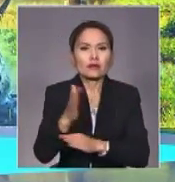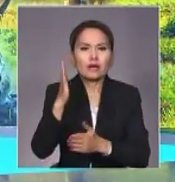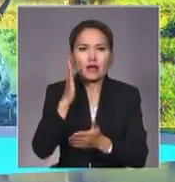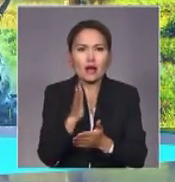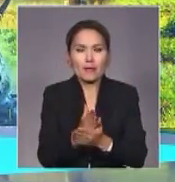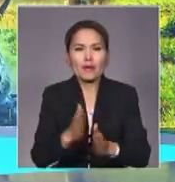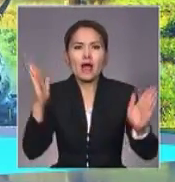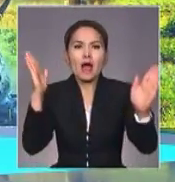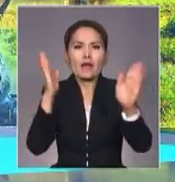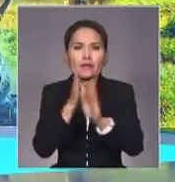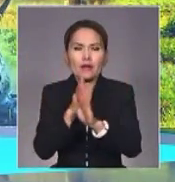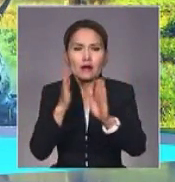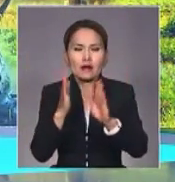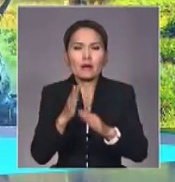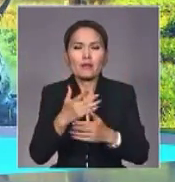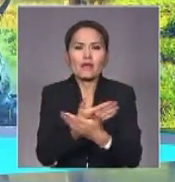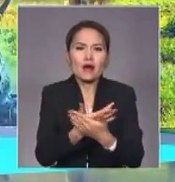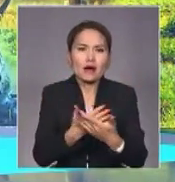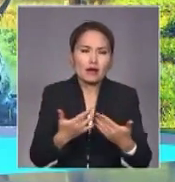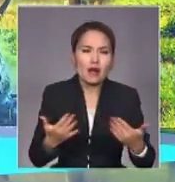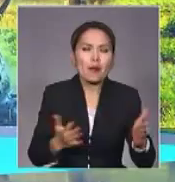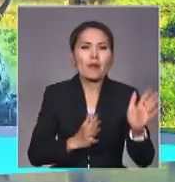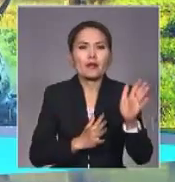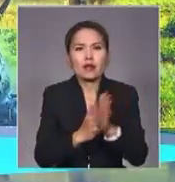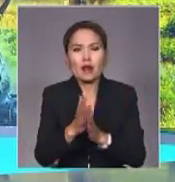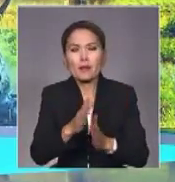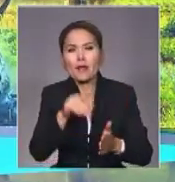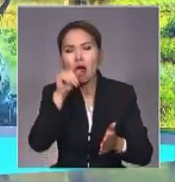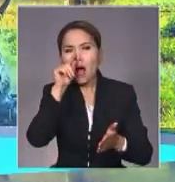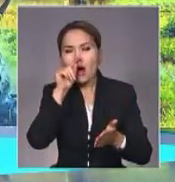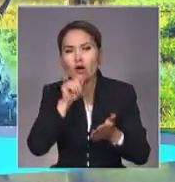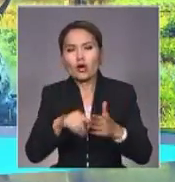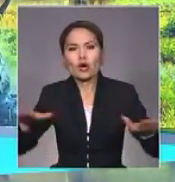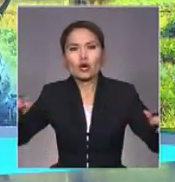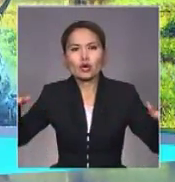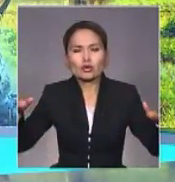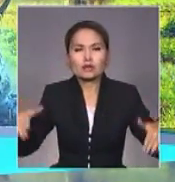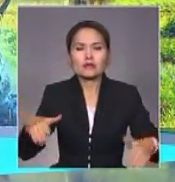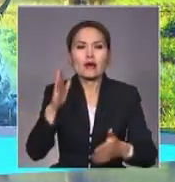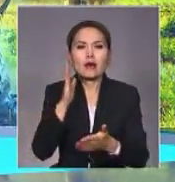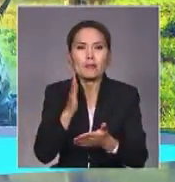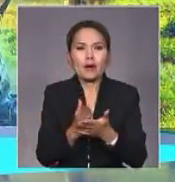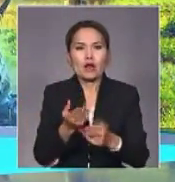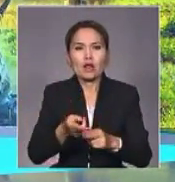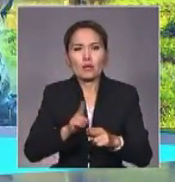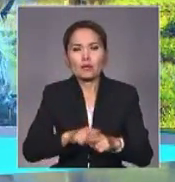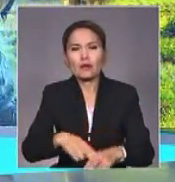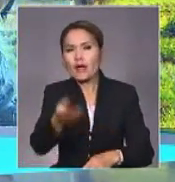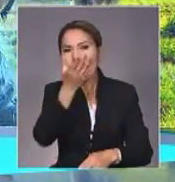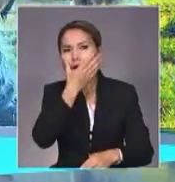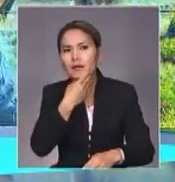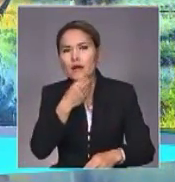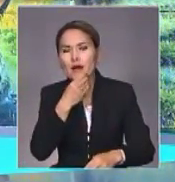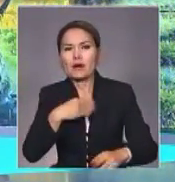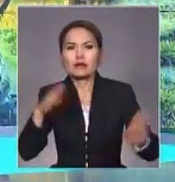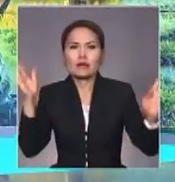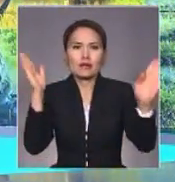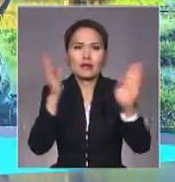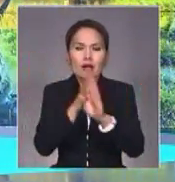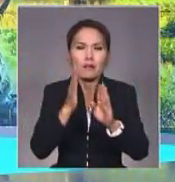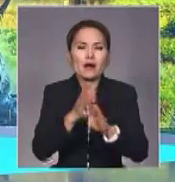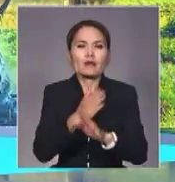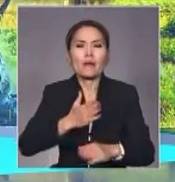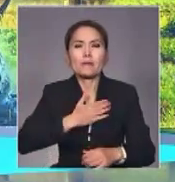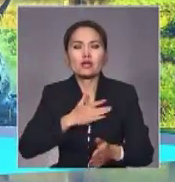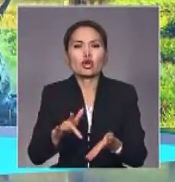сақталған табиғат алабында сирек кездесетін аң құстар да аз емес. Алайда әсемдігі әдемі әсерге бөлейтін тамаша табиғатты жалпақ жұртқа